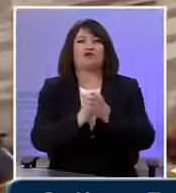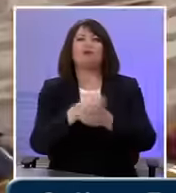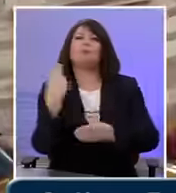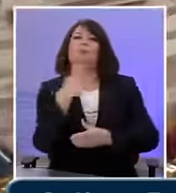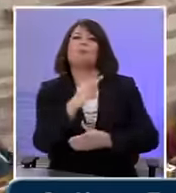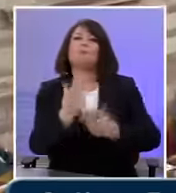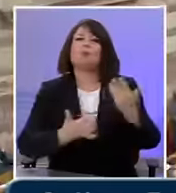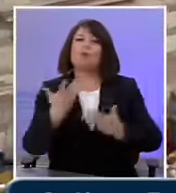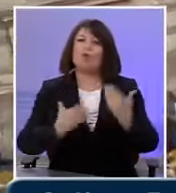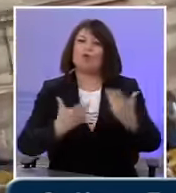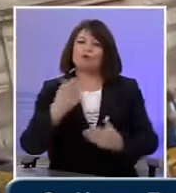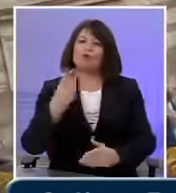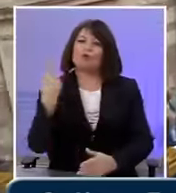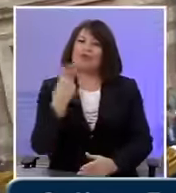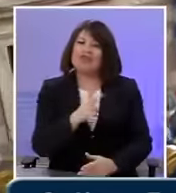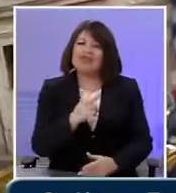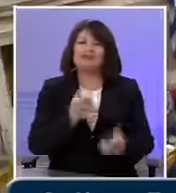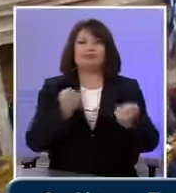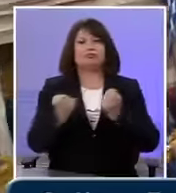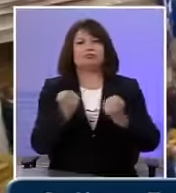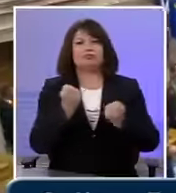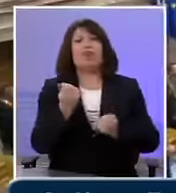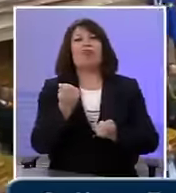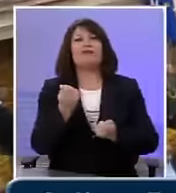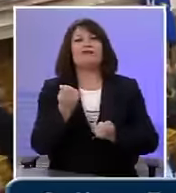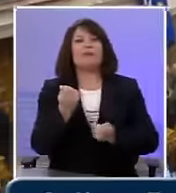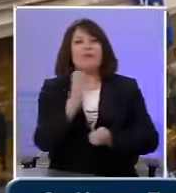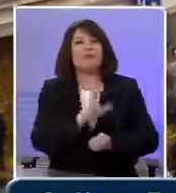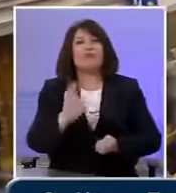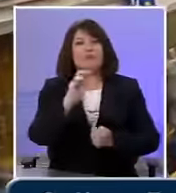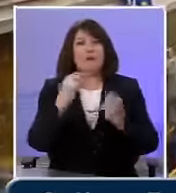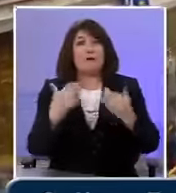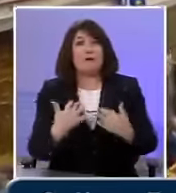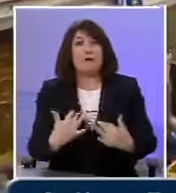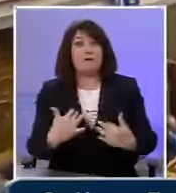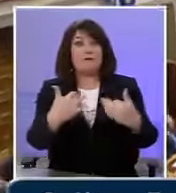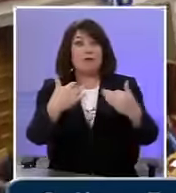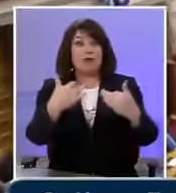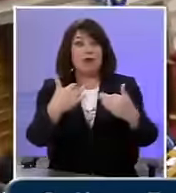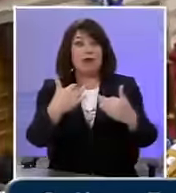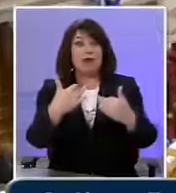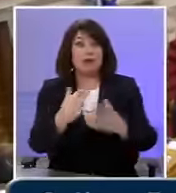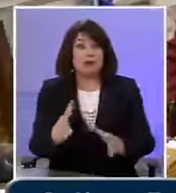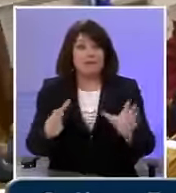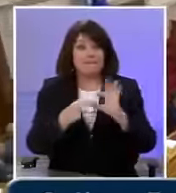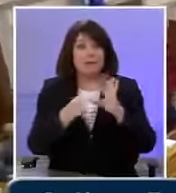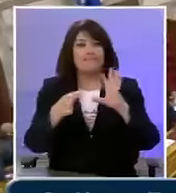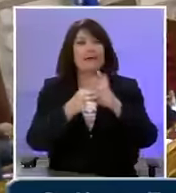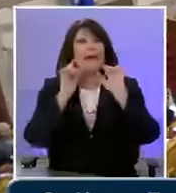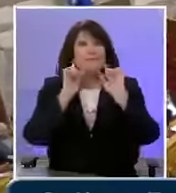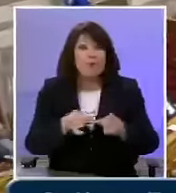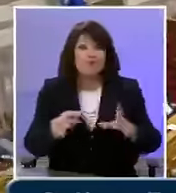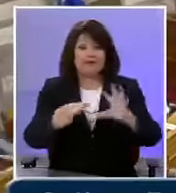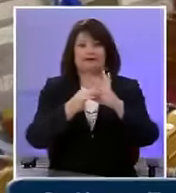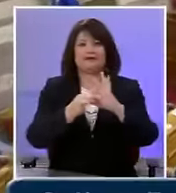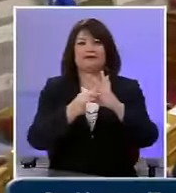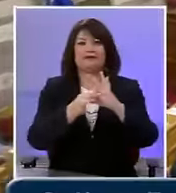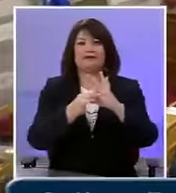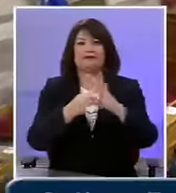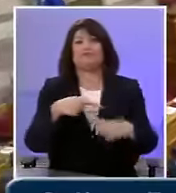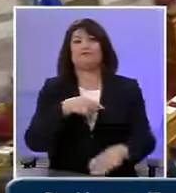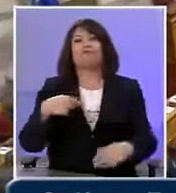τη δική της οικονομική διακυβέρνηση, το Ευρωπαϊκό Κοινοβούλιο να συνδέεται άμεσα με τη λήψη των αποφάσεων σε επίπεδο